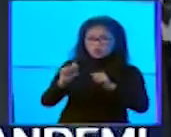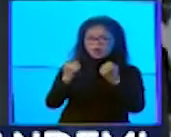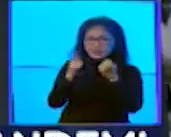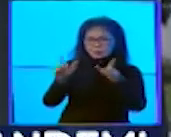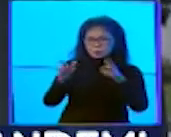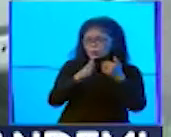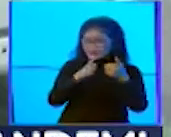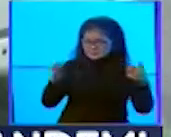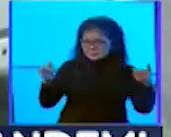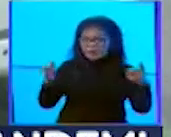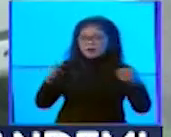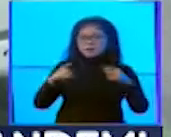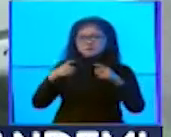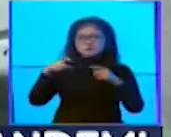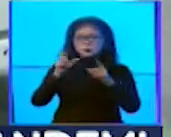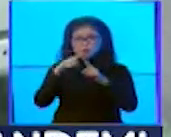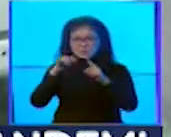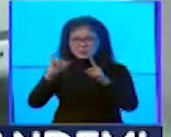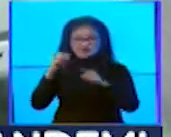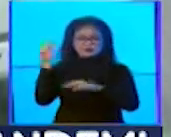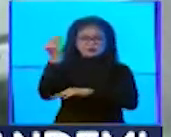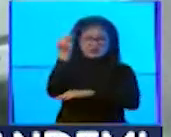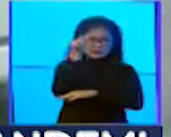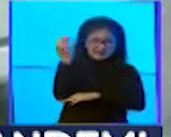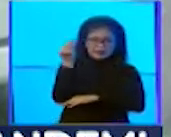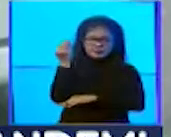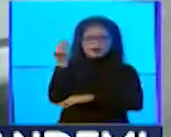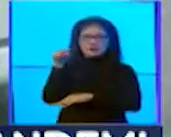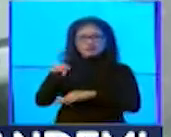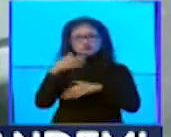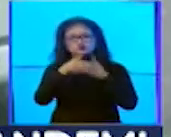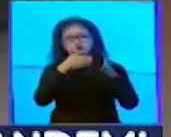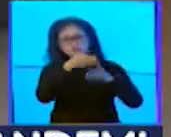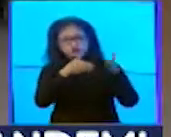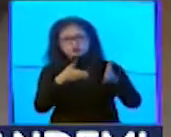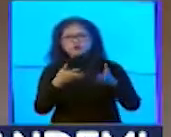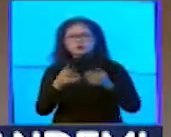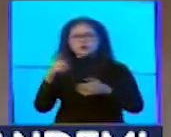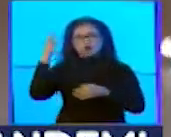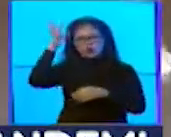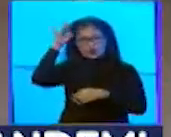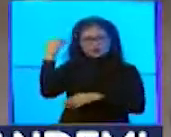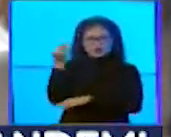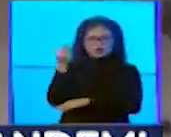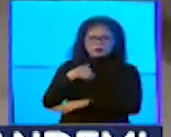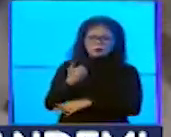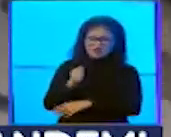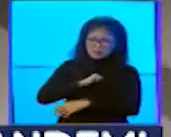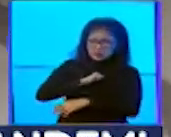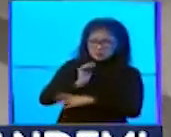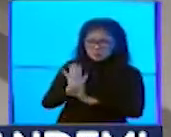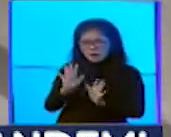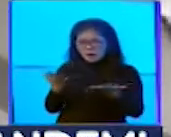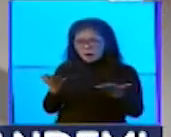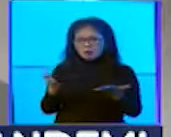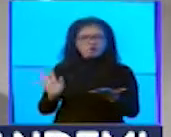cuti bersama dimanfaatkan wisatawan domestik untuk berlibur. Wisatawan mengaku tidak takut berlibur di tengah pandemi selama menerapkan